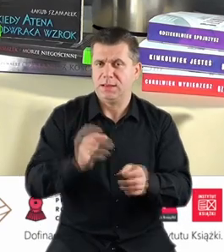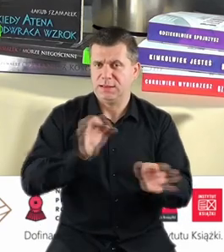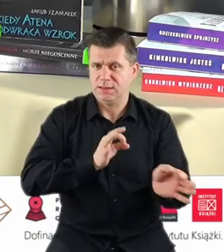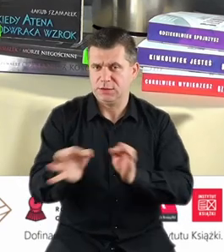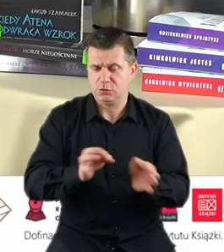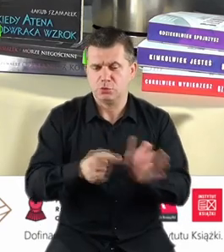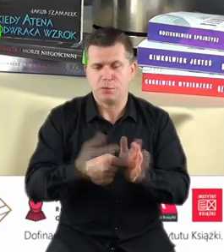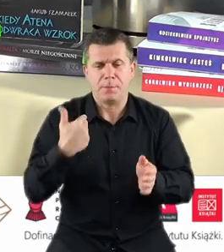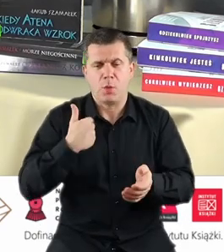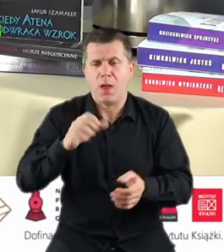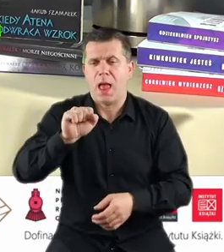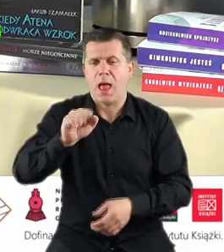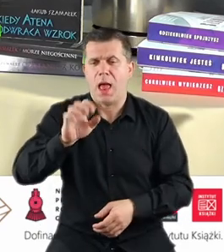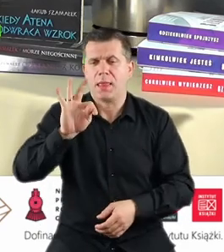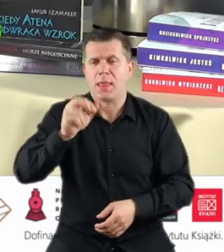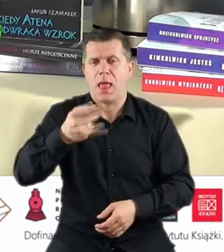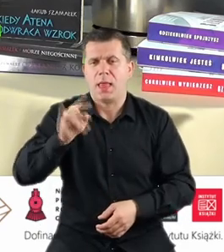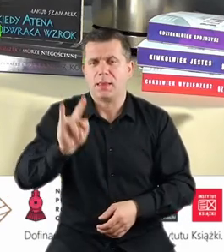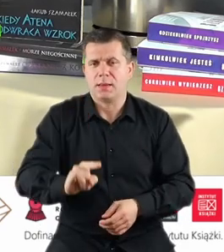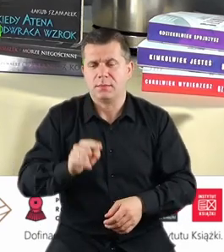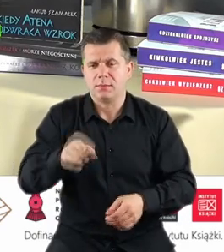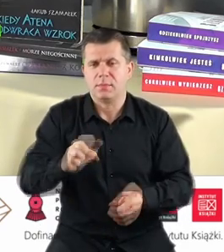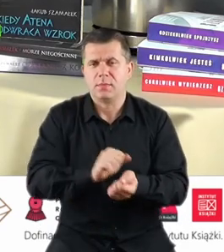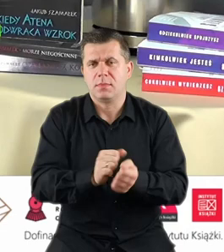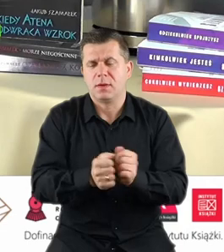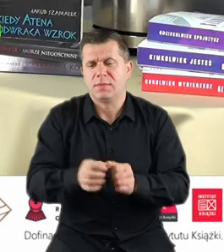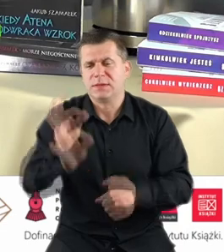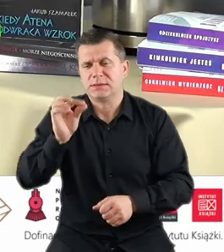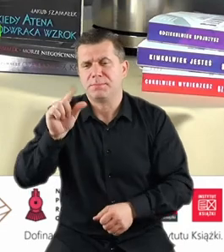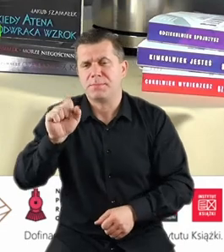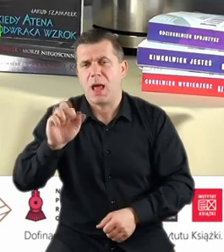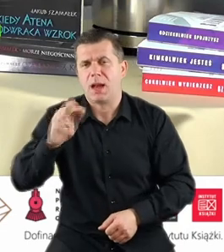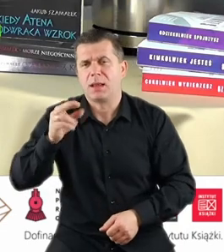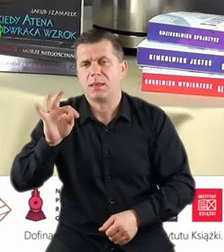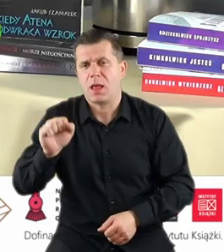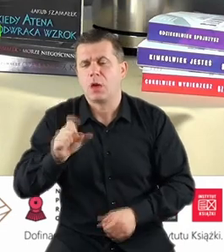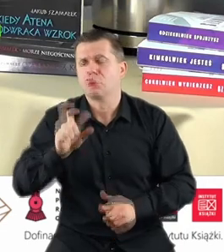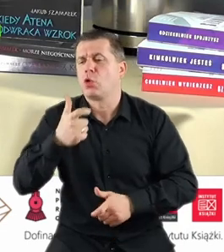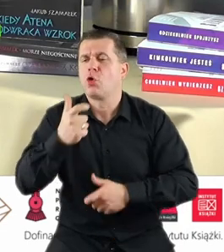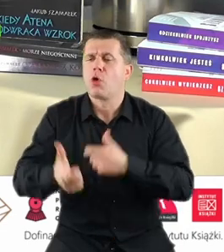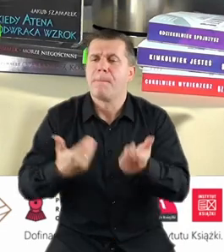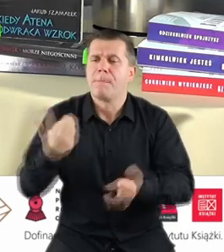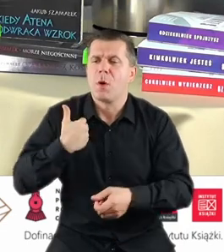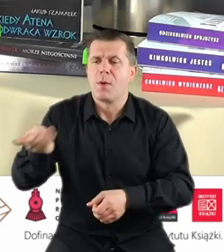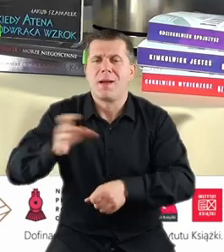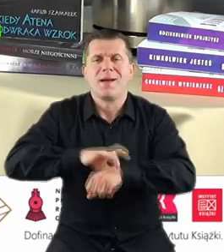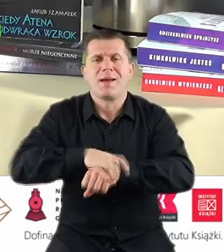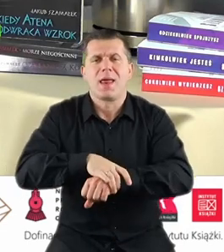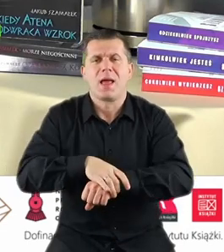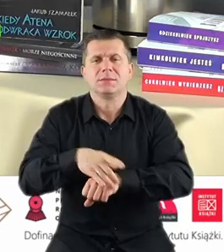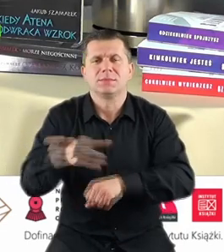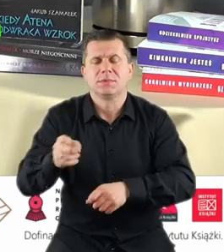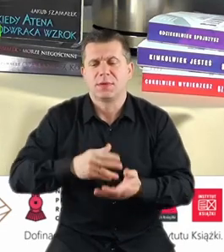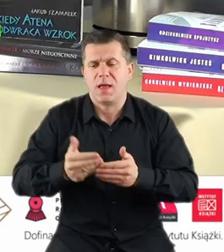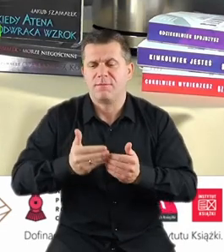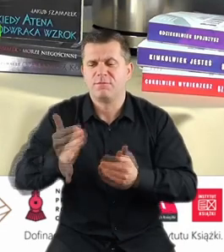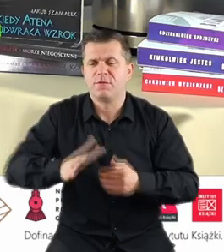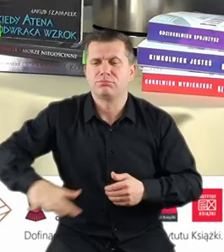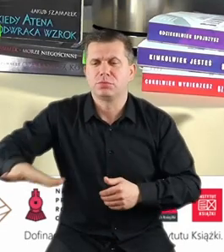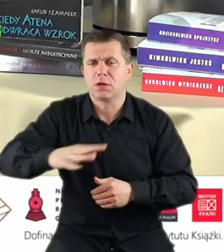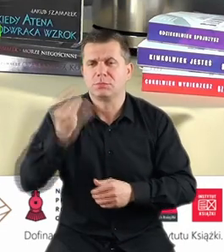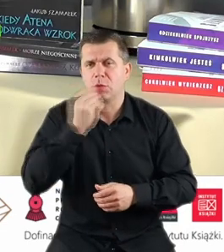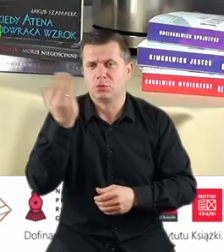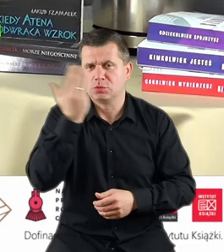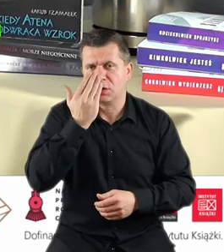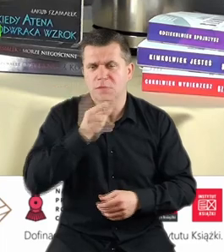dotyczących tego, co się działo w Atenach, czy nie wiem, w Efezie, czy w Sparcie, to o tym, co robili Grecy na wybrzeżach Morza Czarnego, od